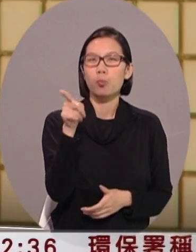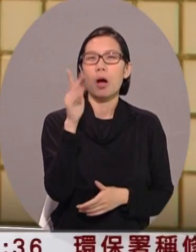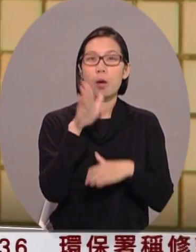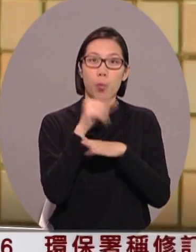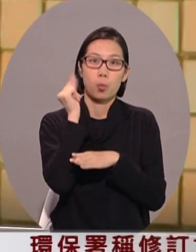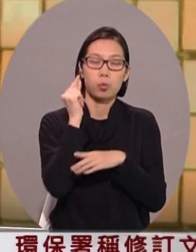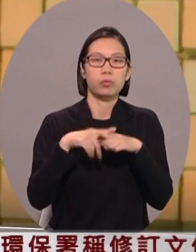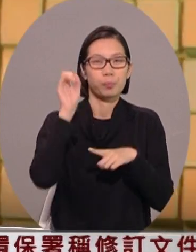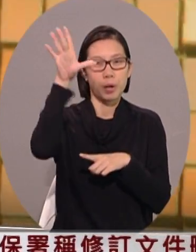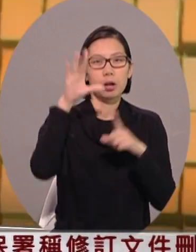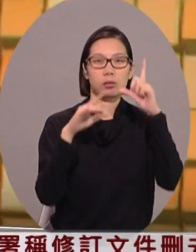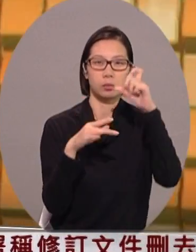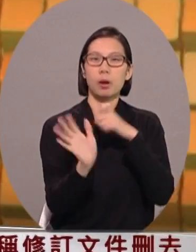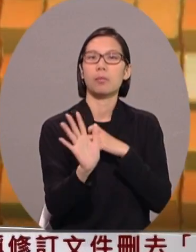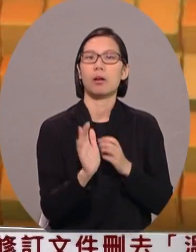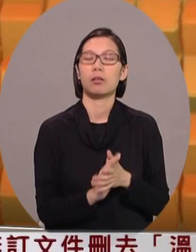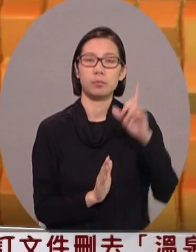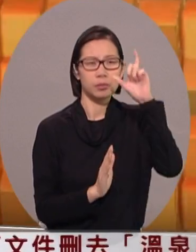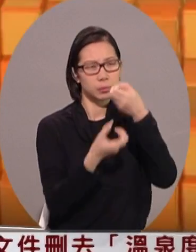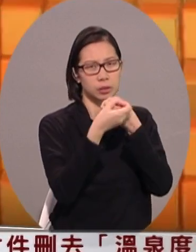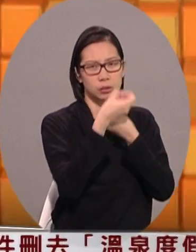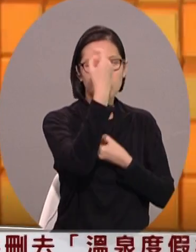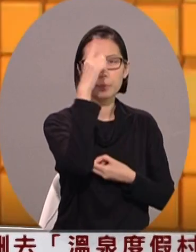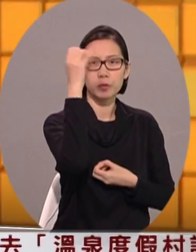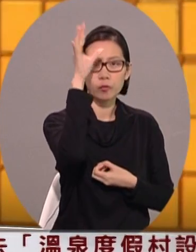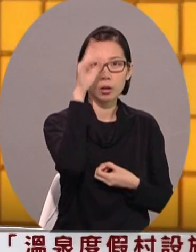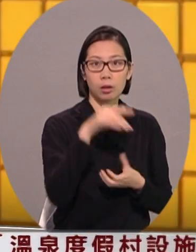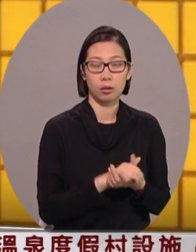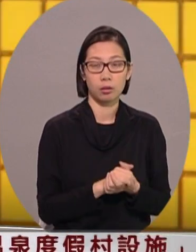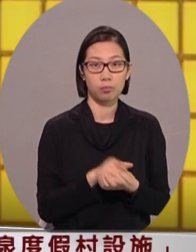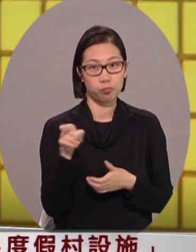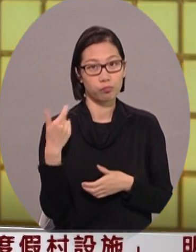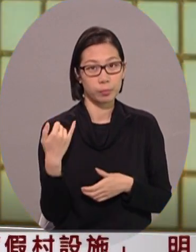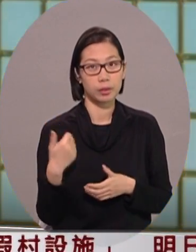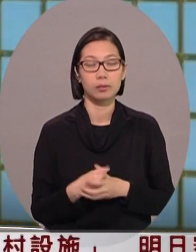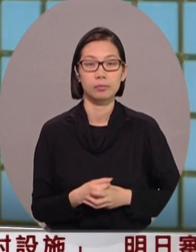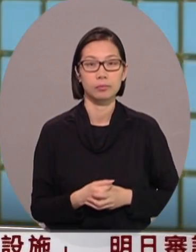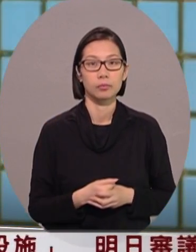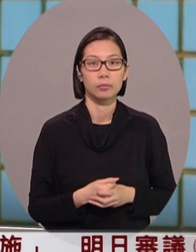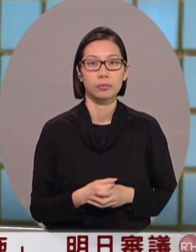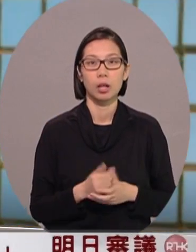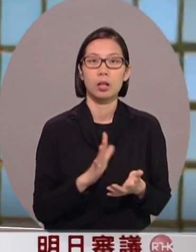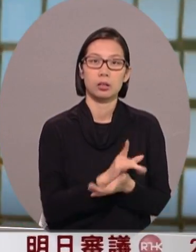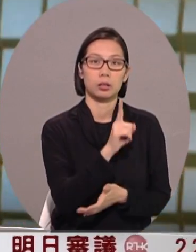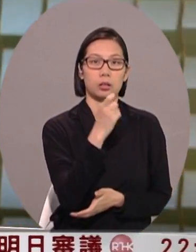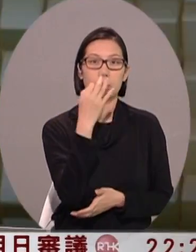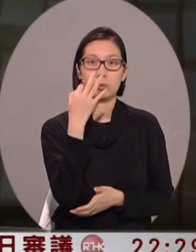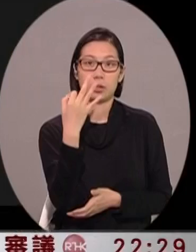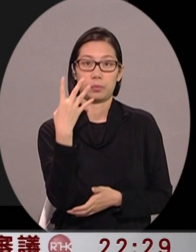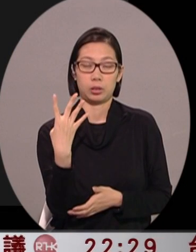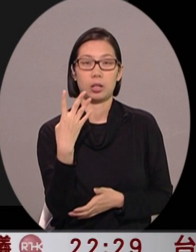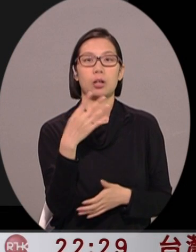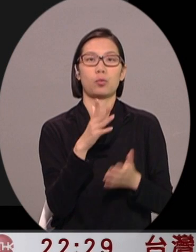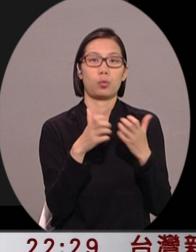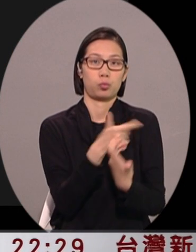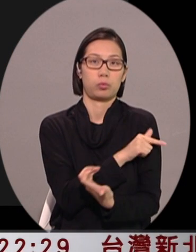該唔係發明自拍嗰個人。咁自拍神器又係邊一個發明嘅呢？會唔會就係佢？1934年，一對瑞